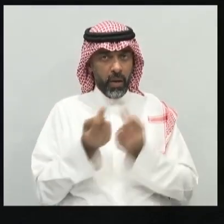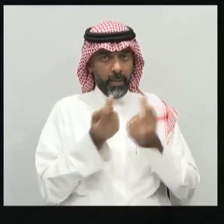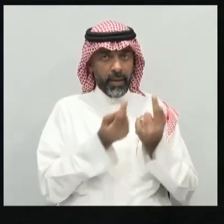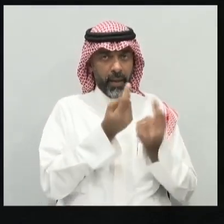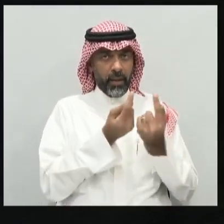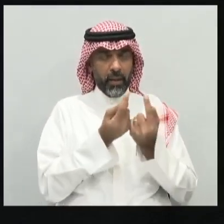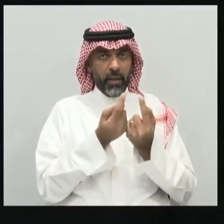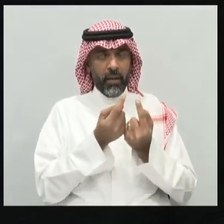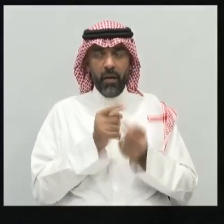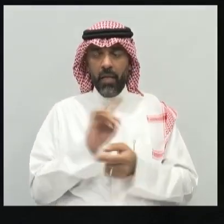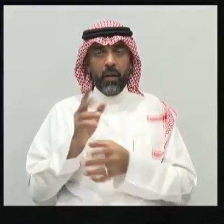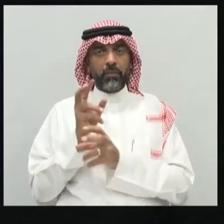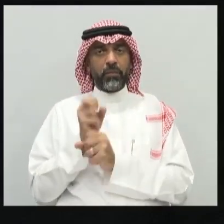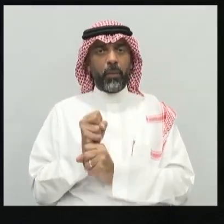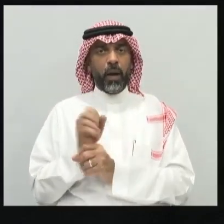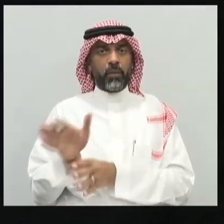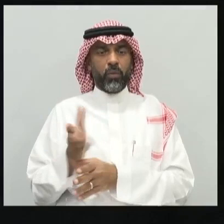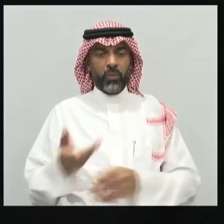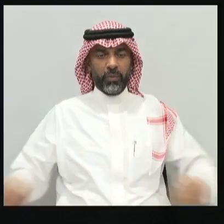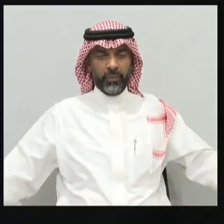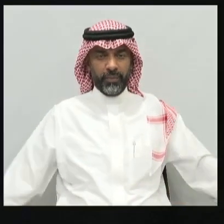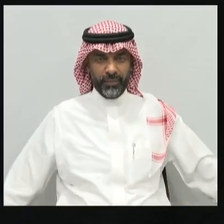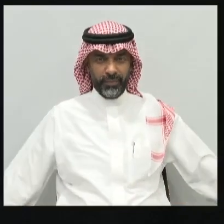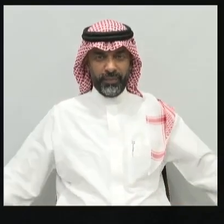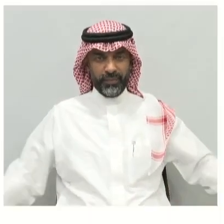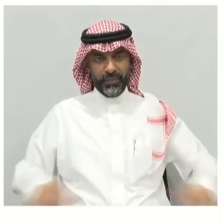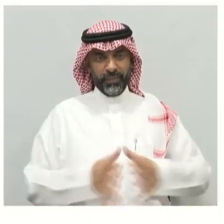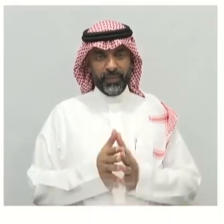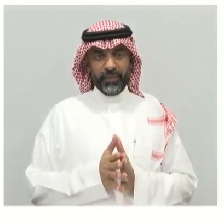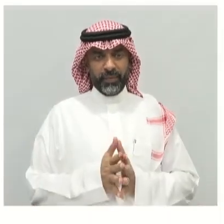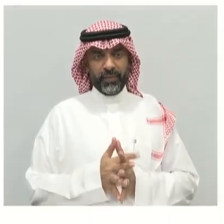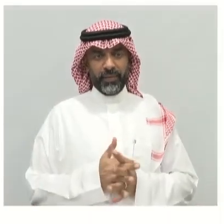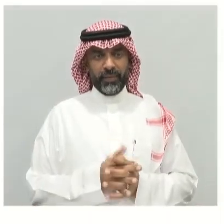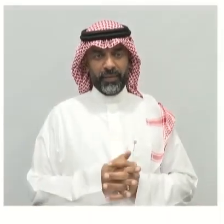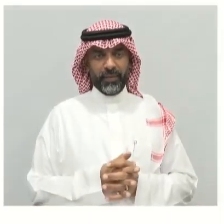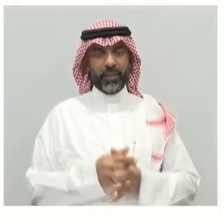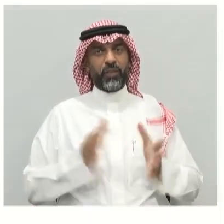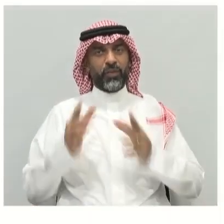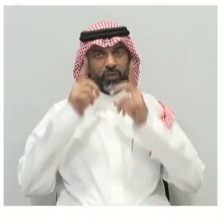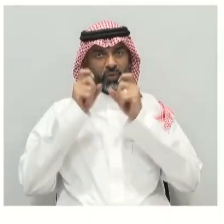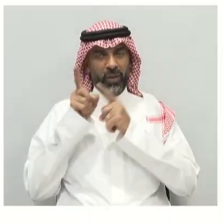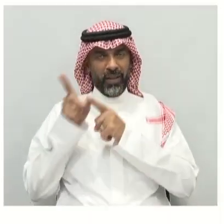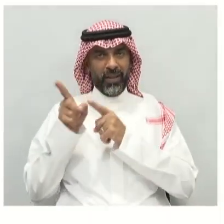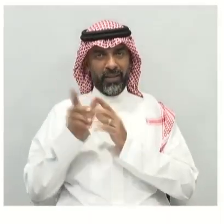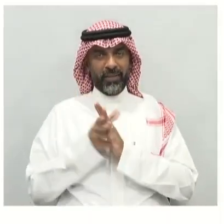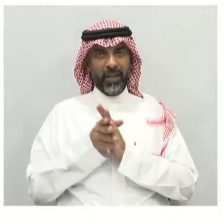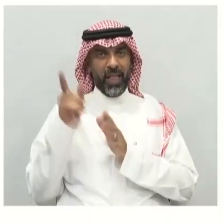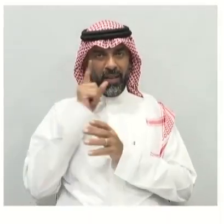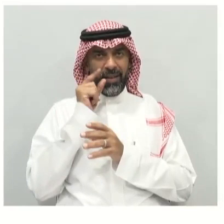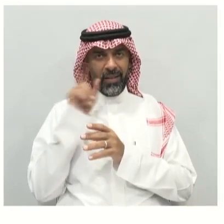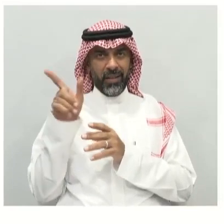من الاشياء الغير حيه طيب نجي نشوف مع بعض عندنا الصوره التاليه قلنا هذا